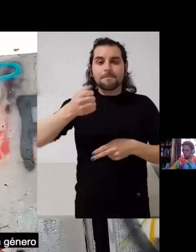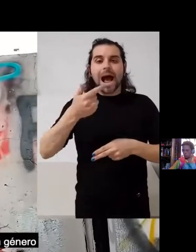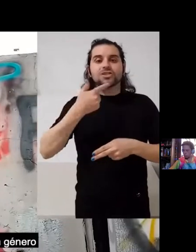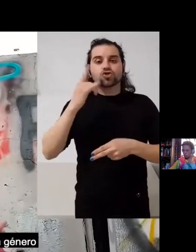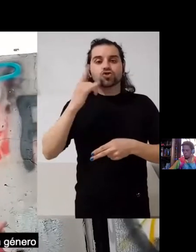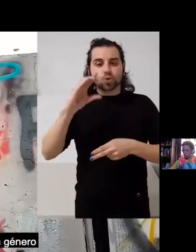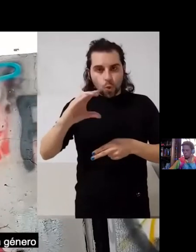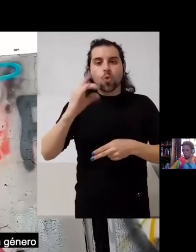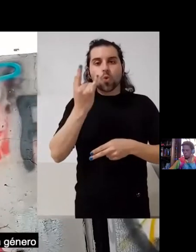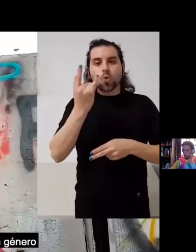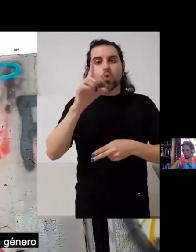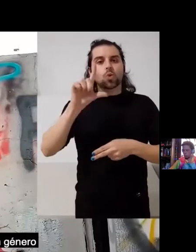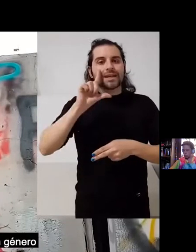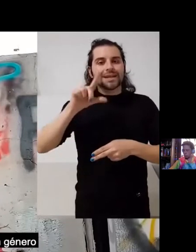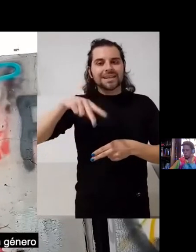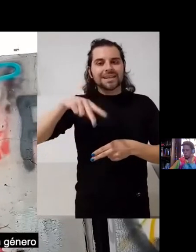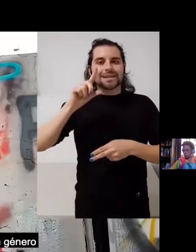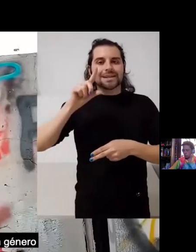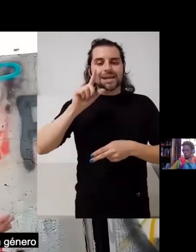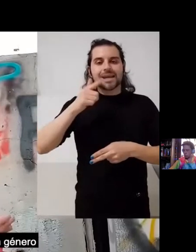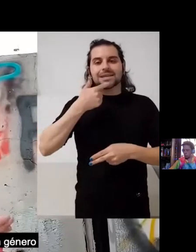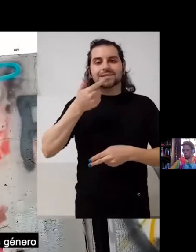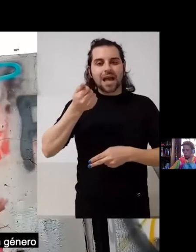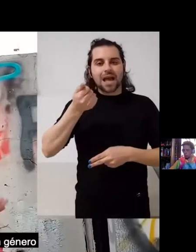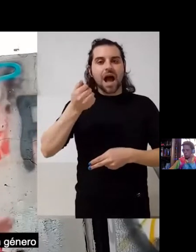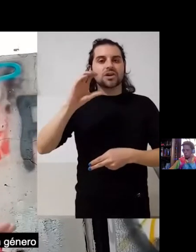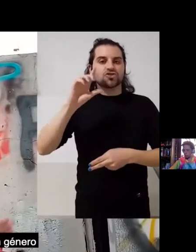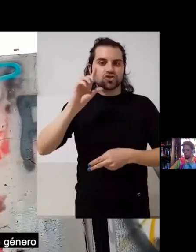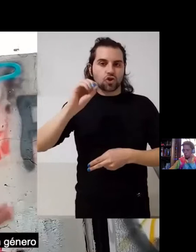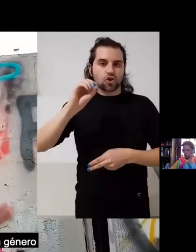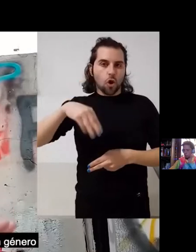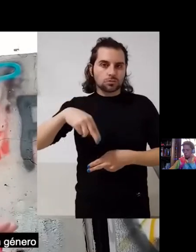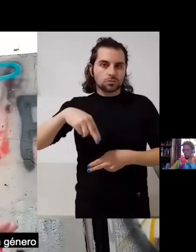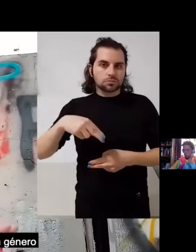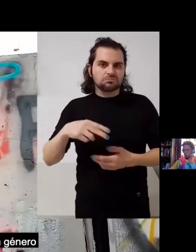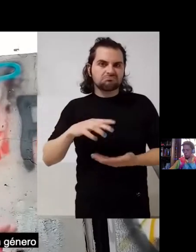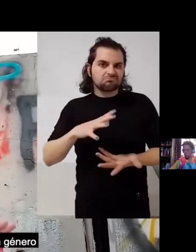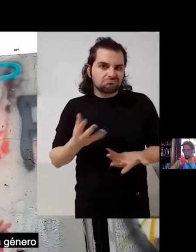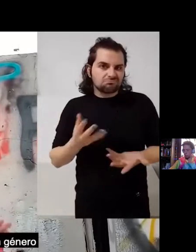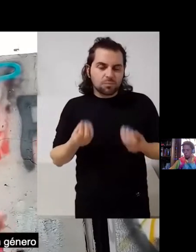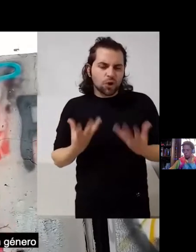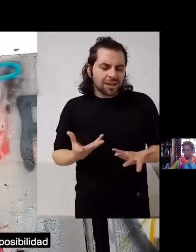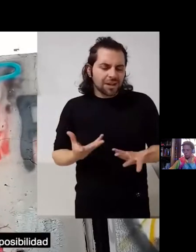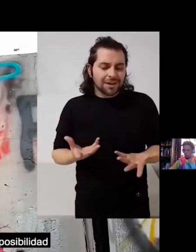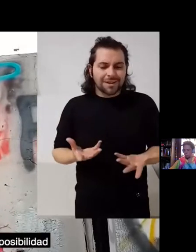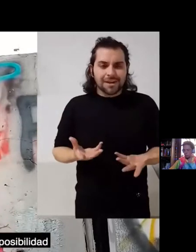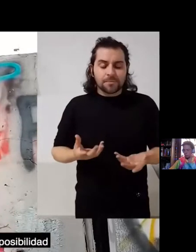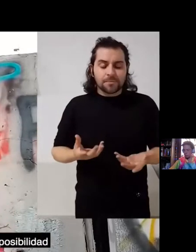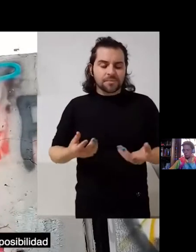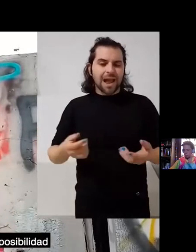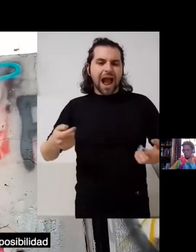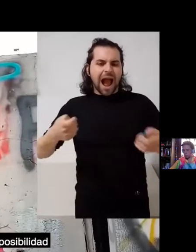on le mentionne comme masculinisation, ce qui fait qu'on associe une pratique à un